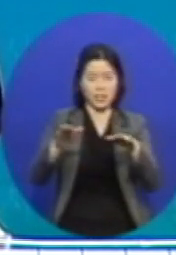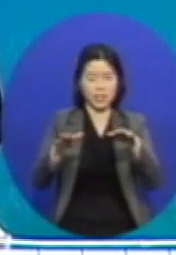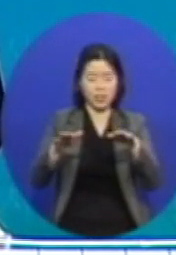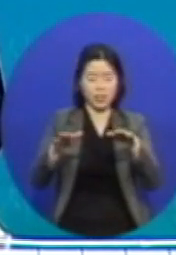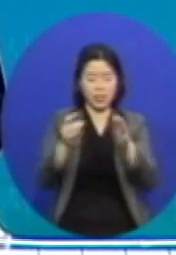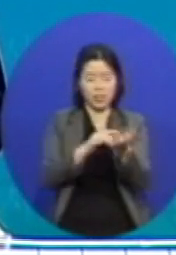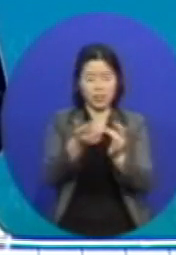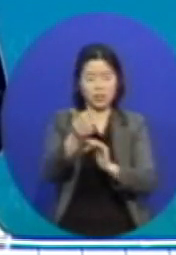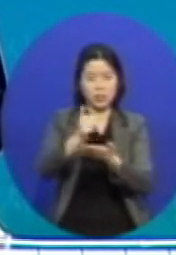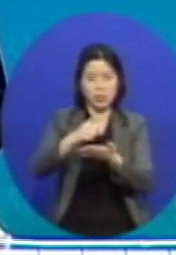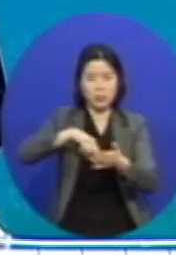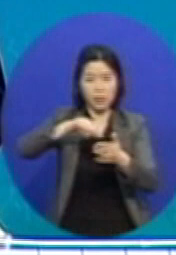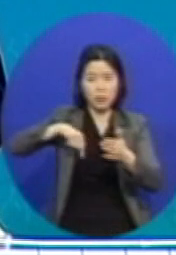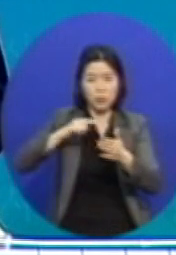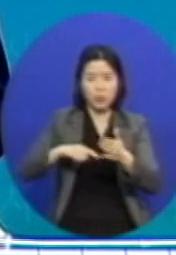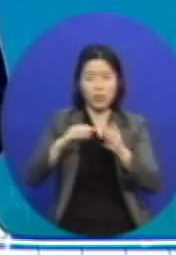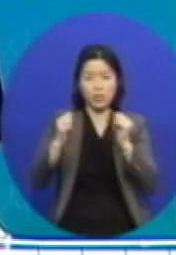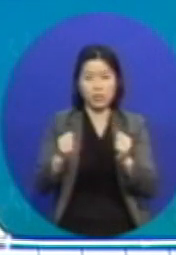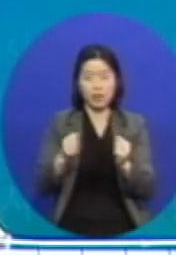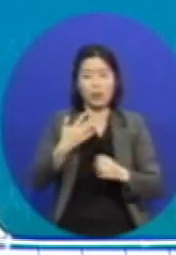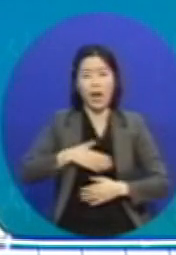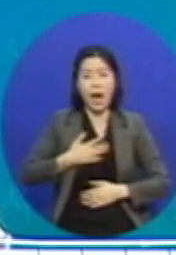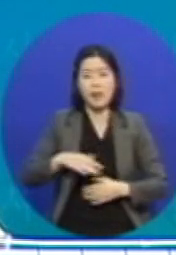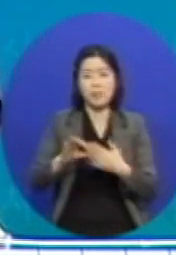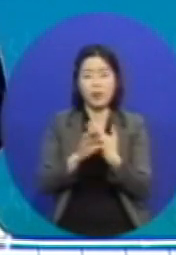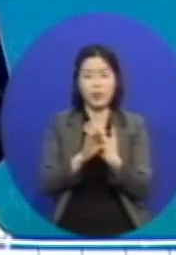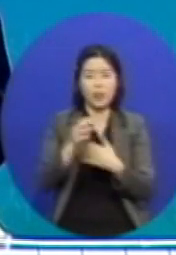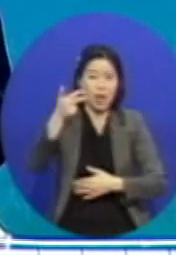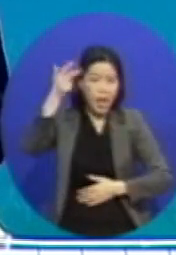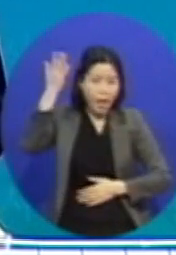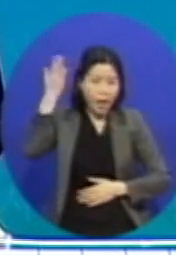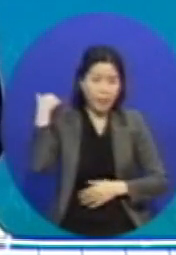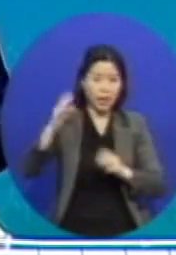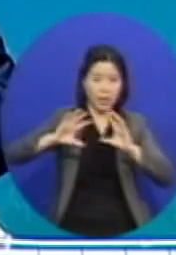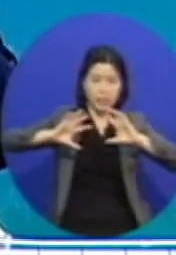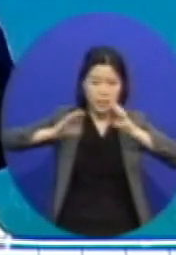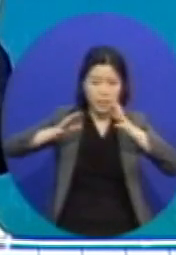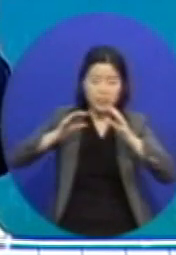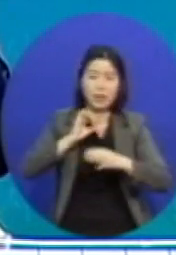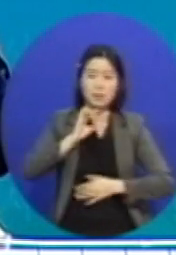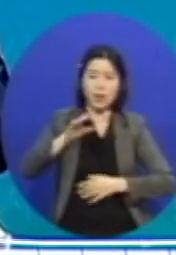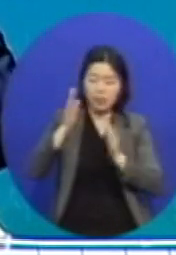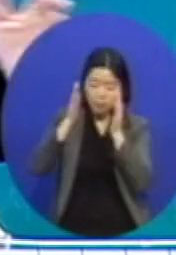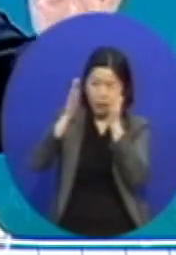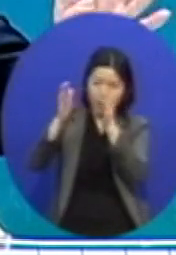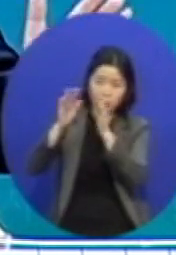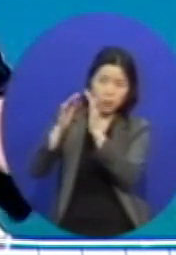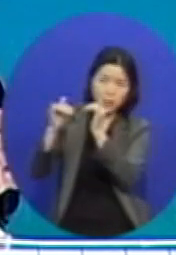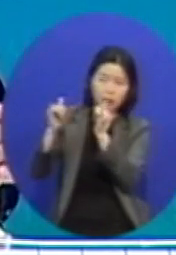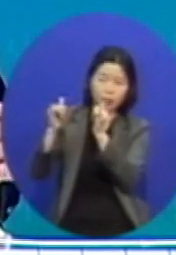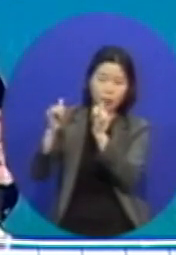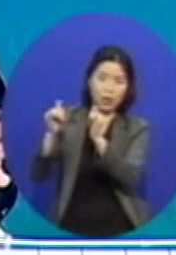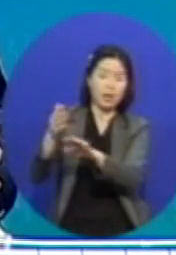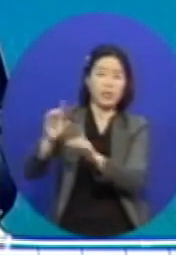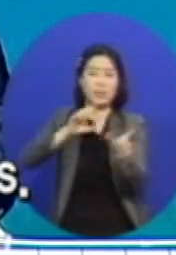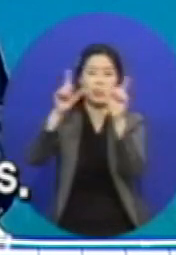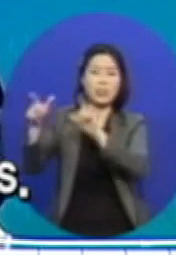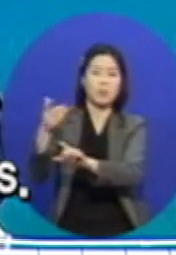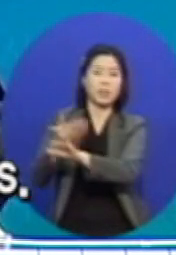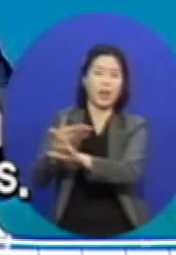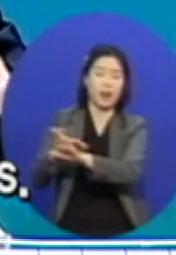정말 알고 나면 그러면 옛날 세상만 바라보고 잘 정보 처럼 살 수가 없는 거예요